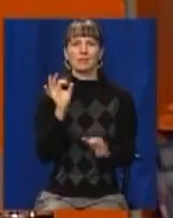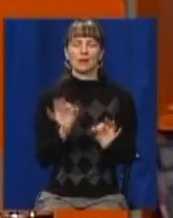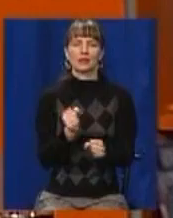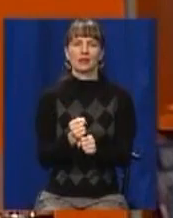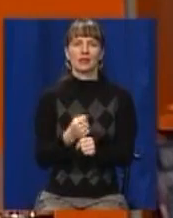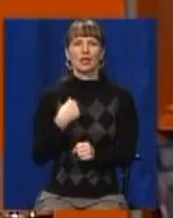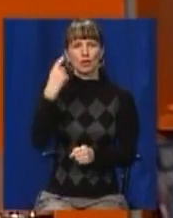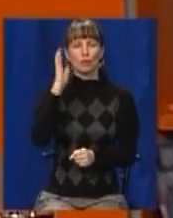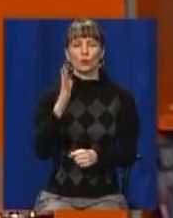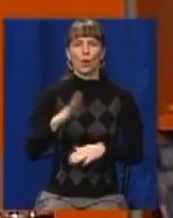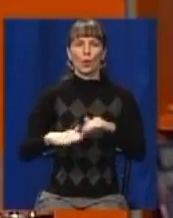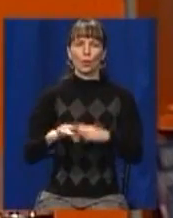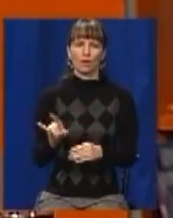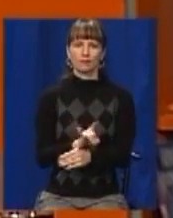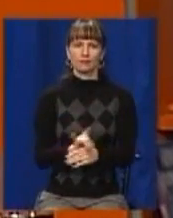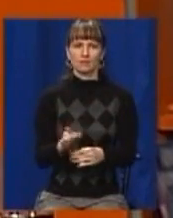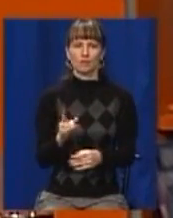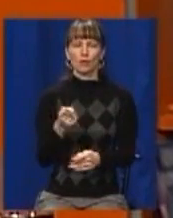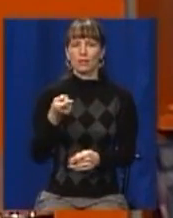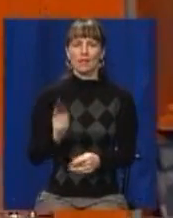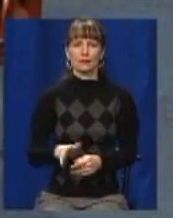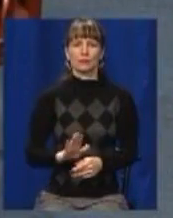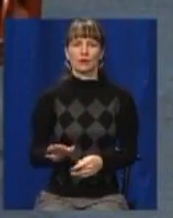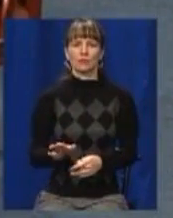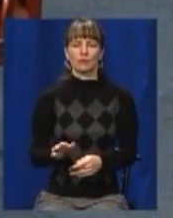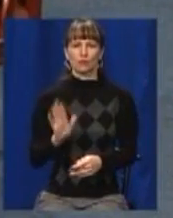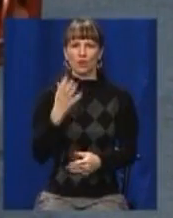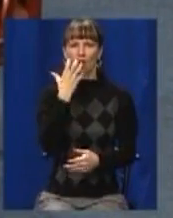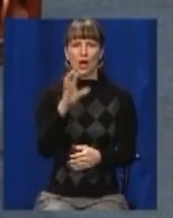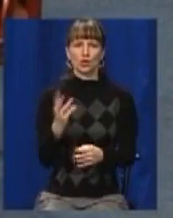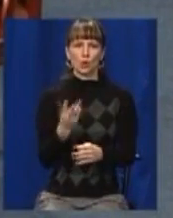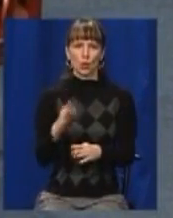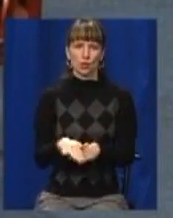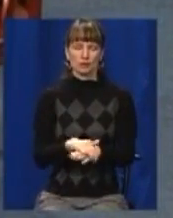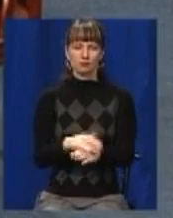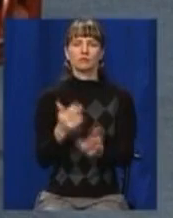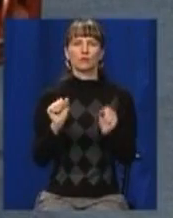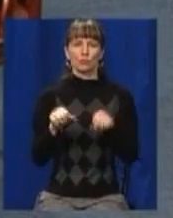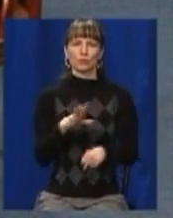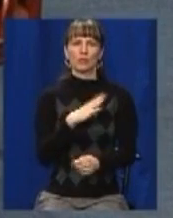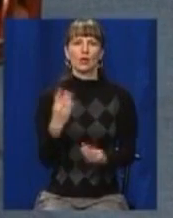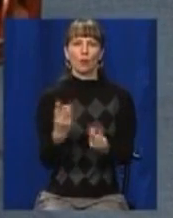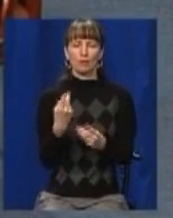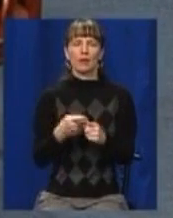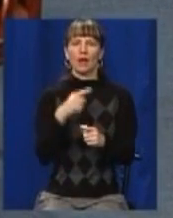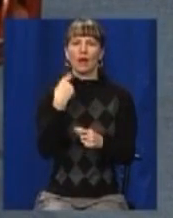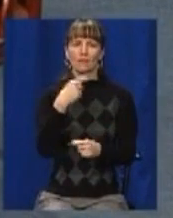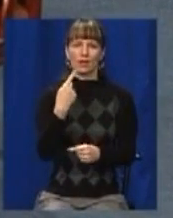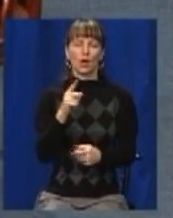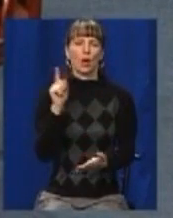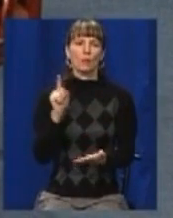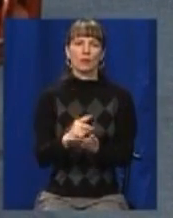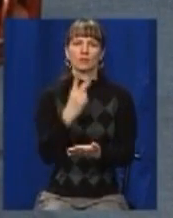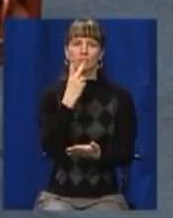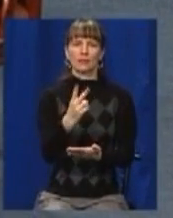буде рука штучна, а не справжня, тому що, ну, буде ожог. Дивись, давай, да, дійсно, може бути опік, тому от кажемо вам, обов'язково